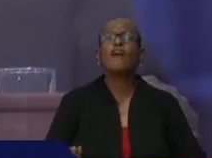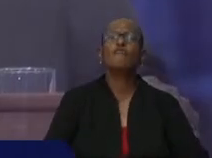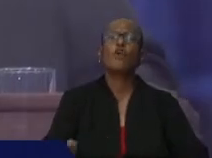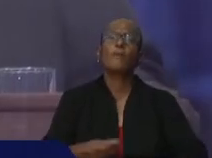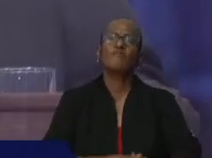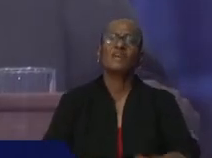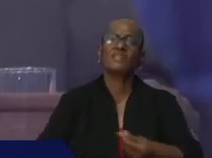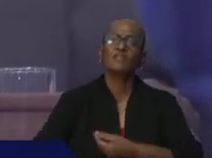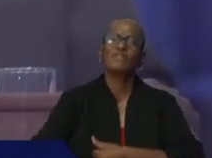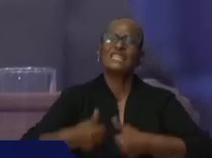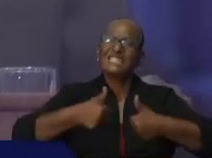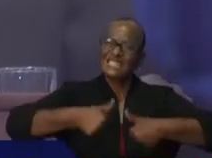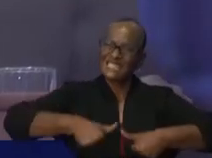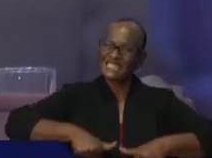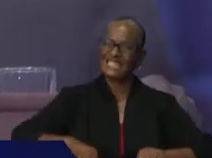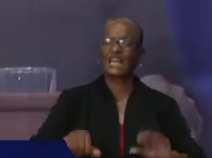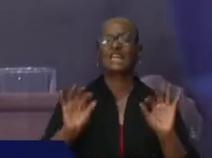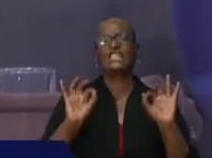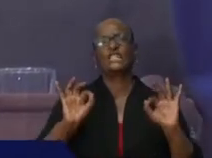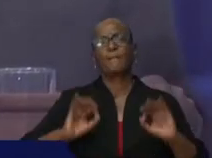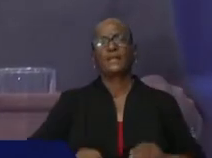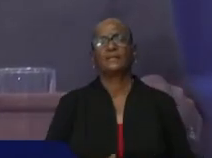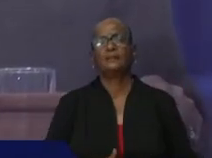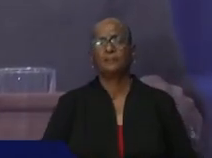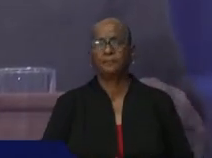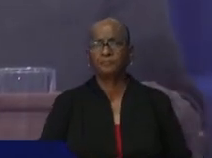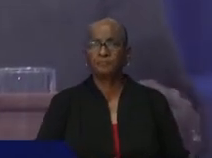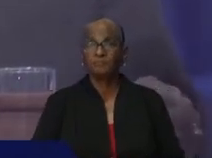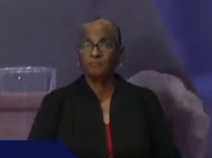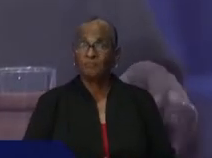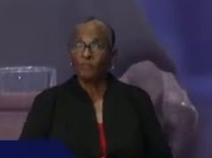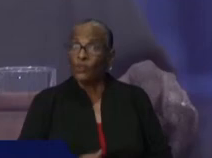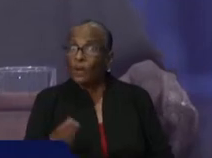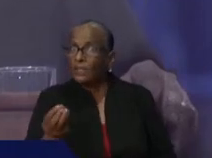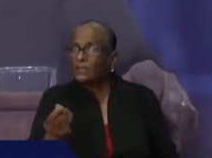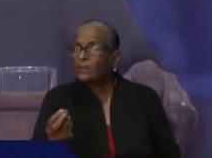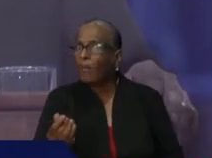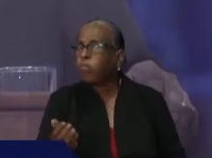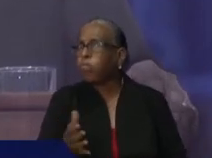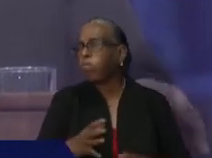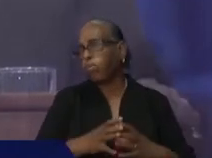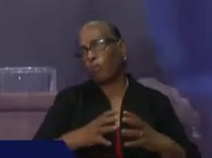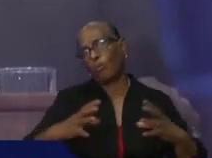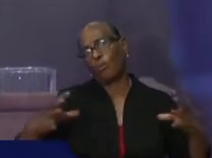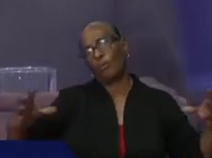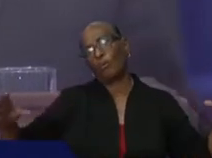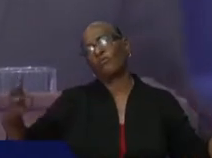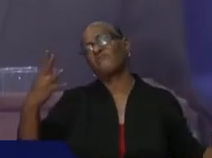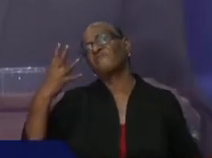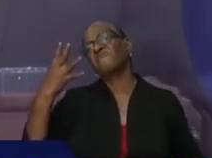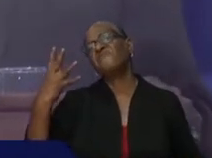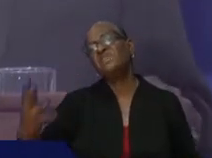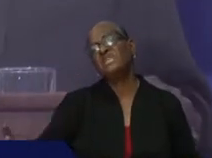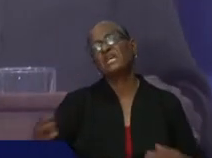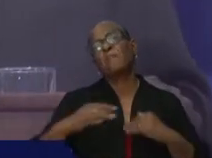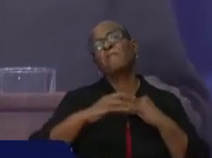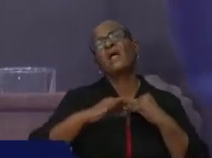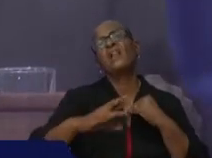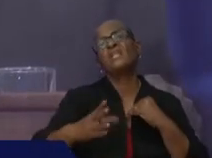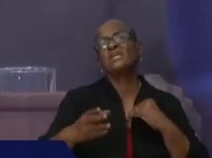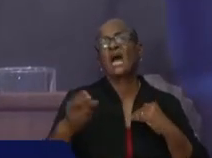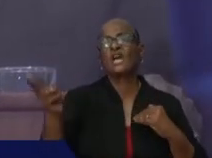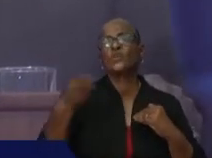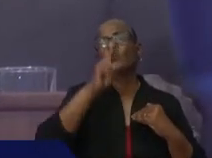strakke discipline. Ook dat hebben we nodig. Want die schuld is te groot. 4 miljard US dollar